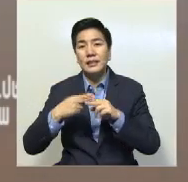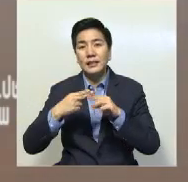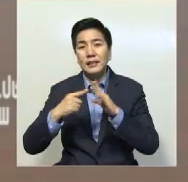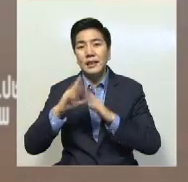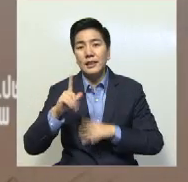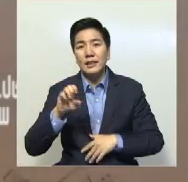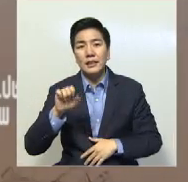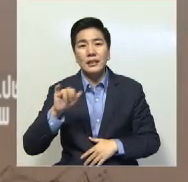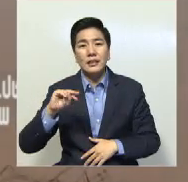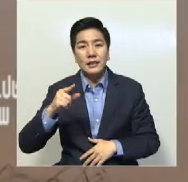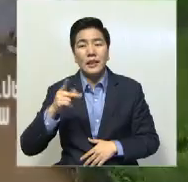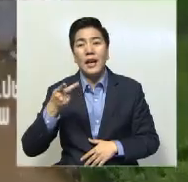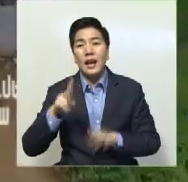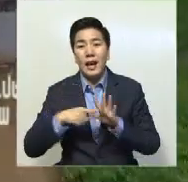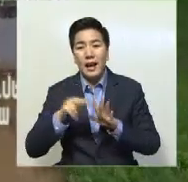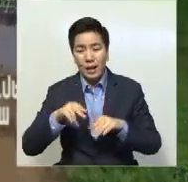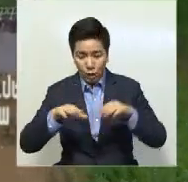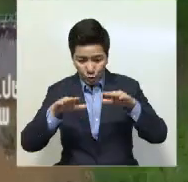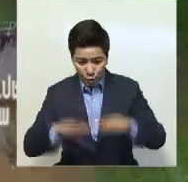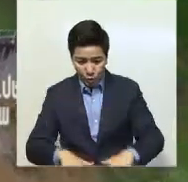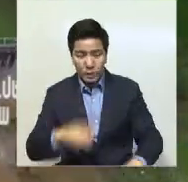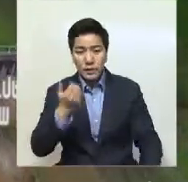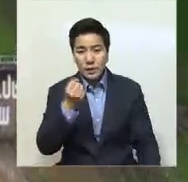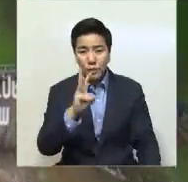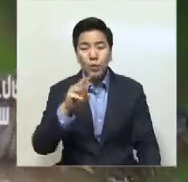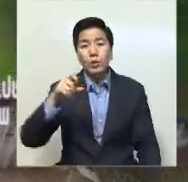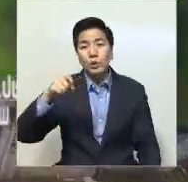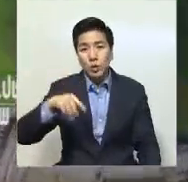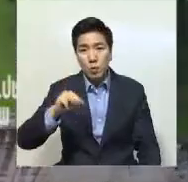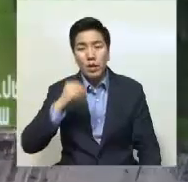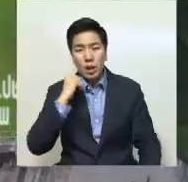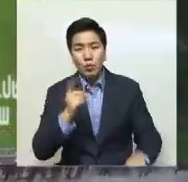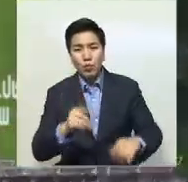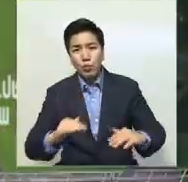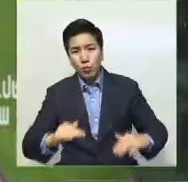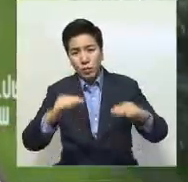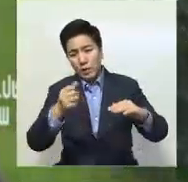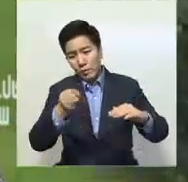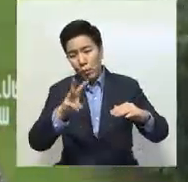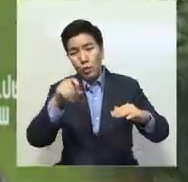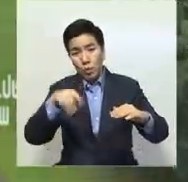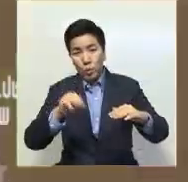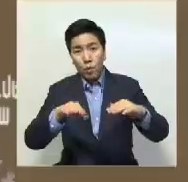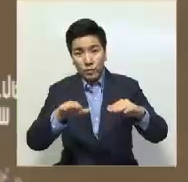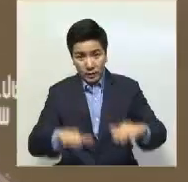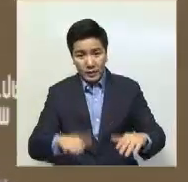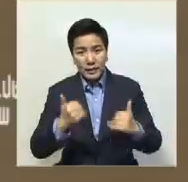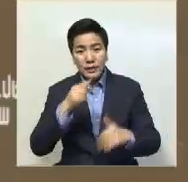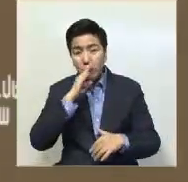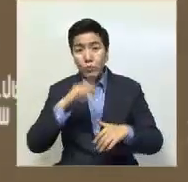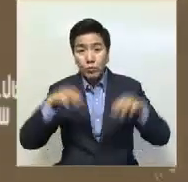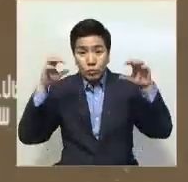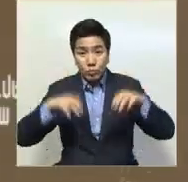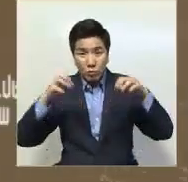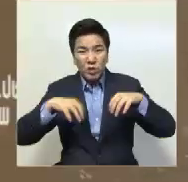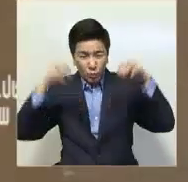ลง16เซนติเมตรนะคะซึ่งก็ยังถือว่าระดับน้ำคงอยู่สูงอยู่แต่ว่าถ้าช่วงนี้หากมีฝนตก